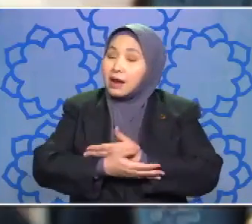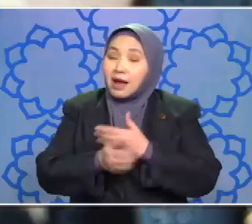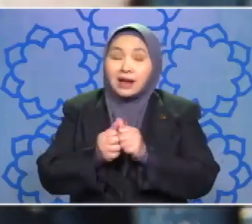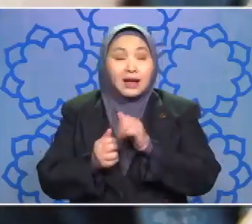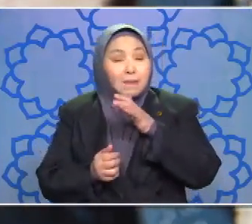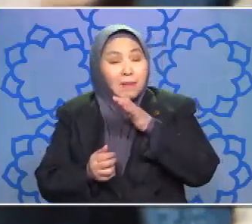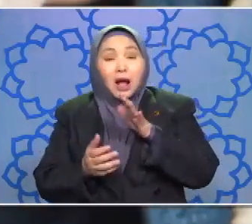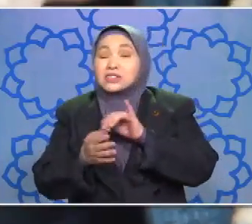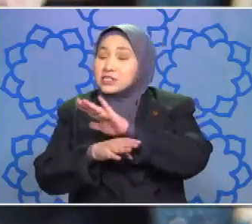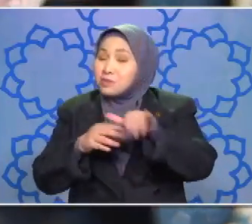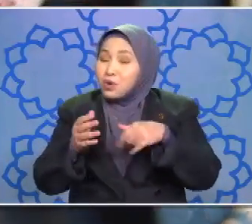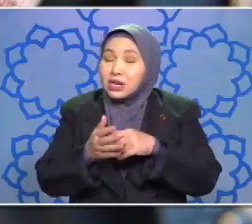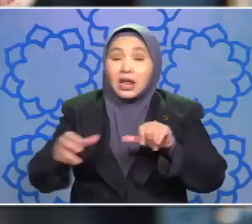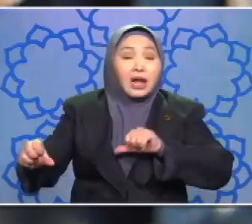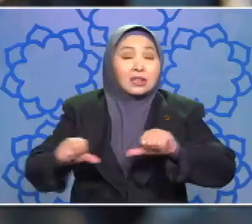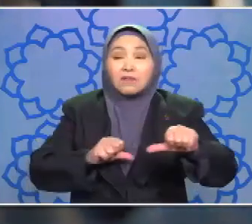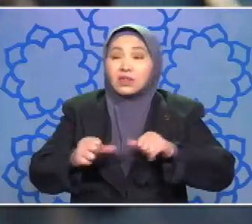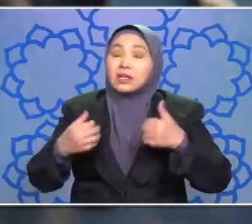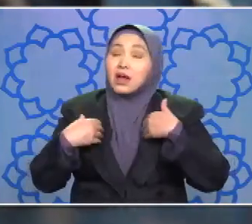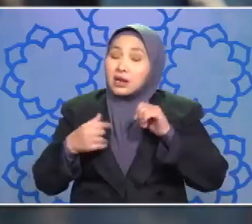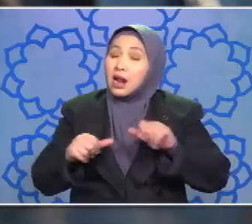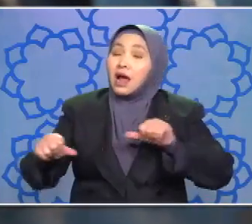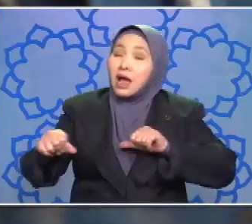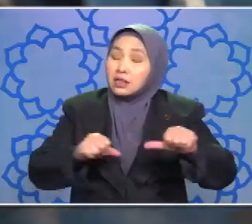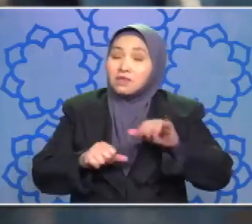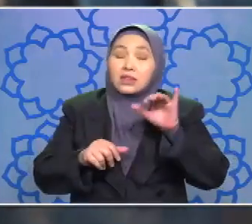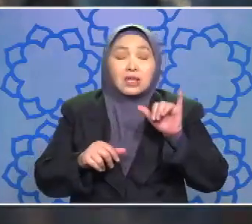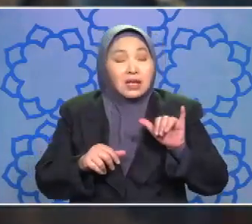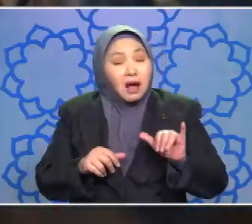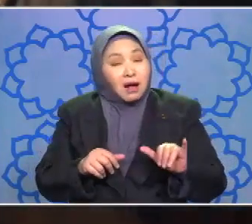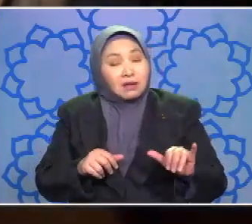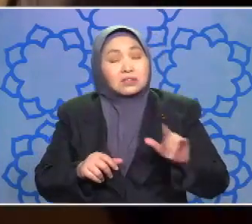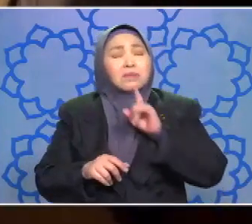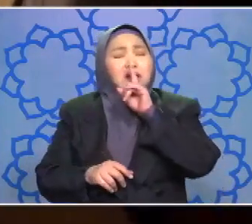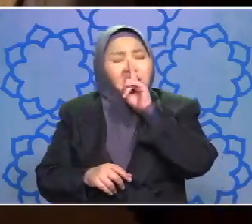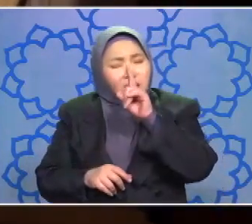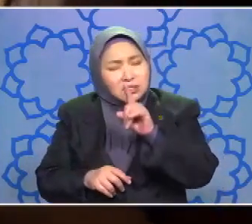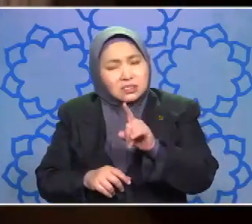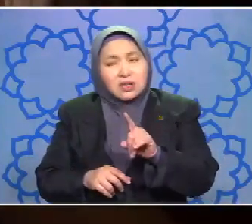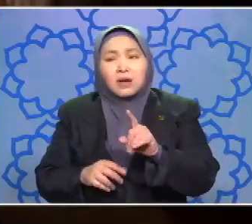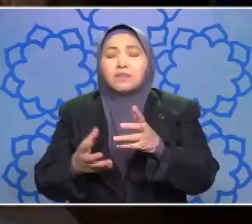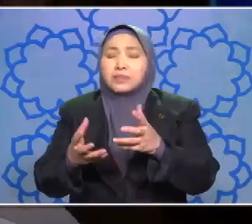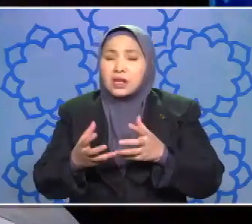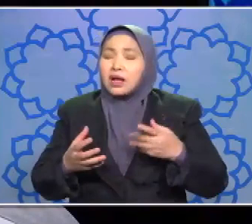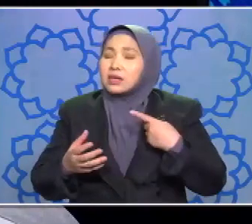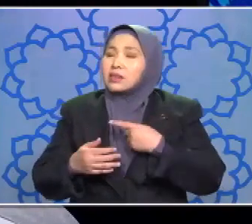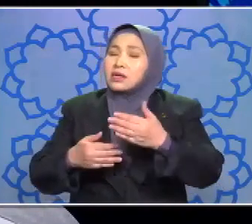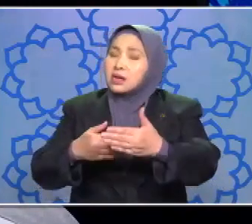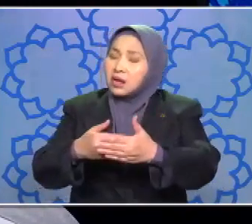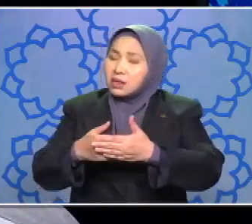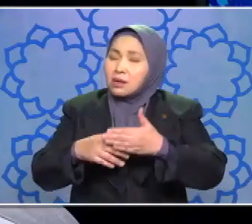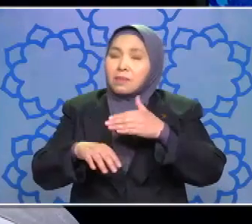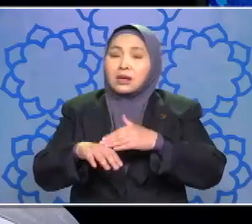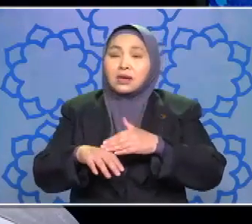mak. Semua ini aktiviti tuan-tuan adalah aktiviti yang sebenarnya ingin kita dekati